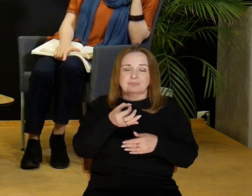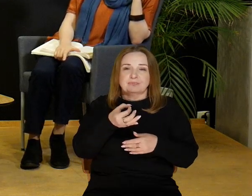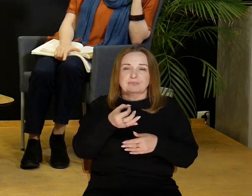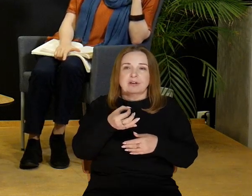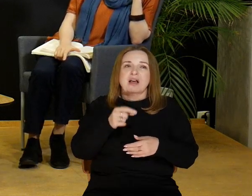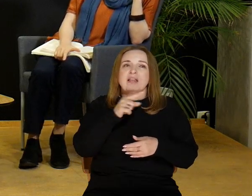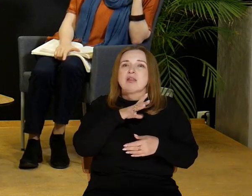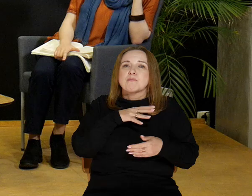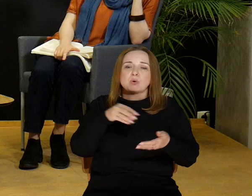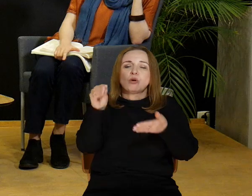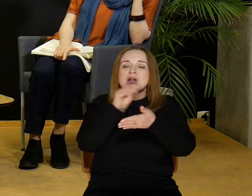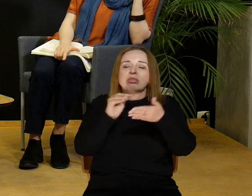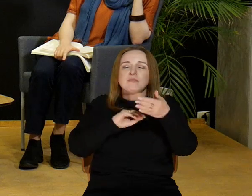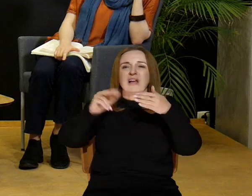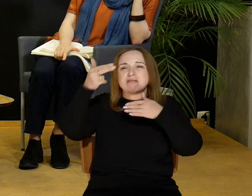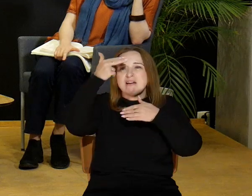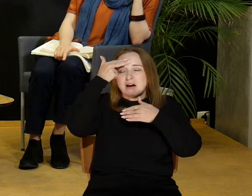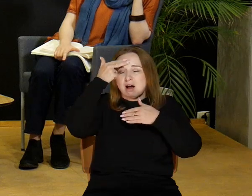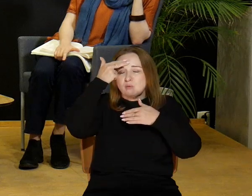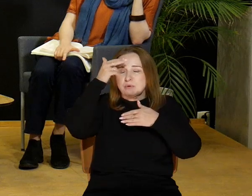Opisana trauma dotyczy społeczeństwa polskiego.